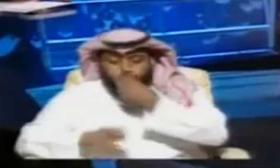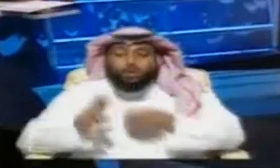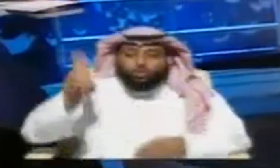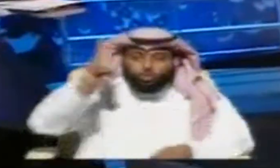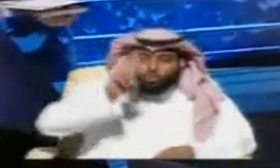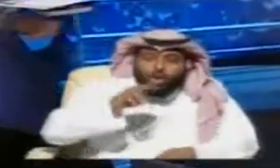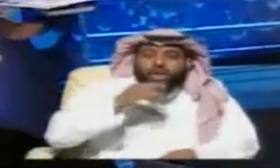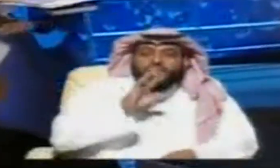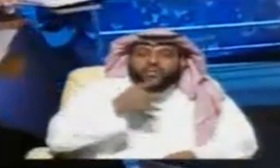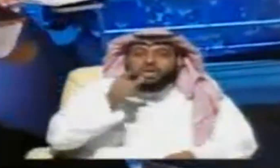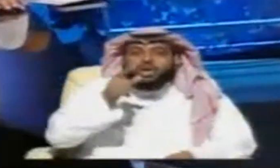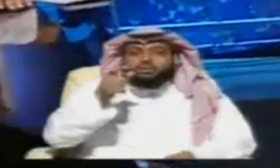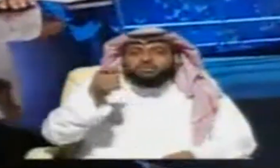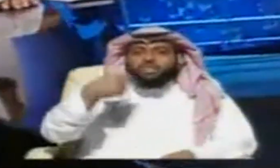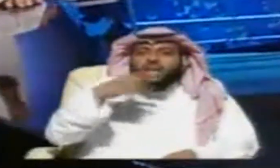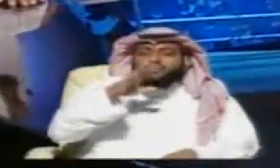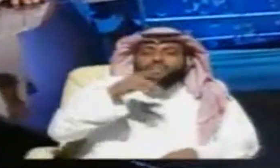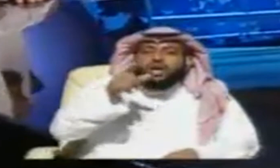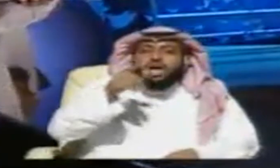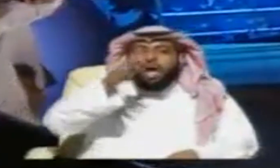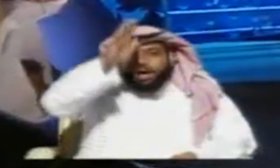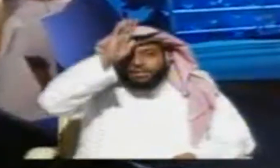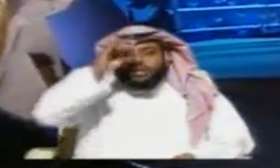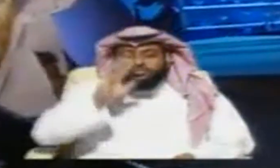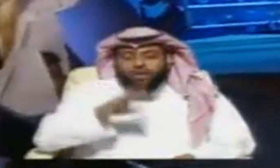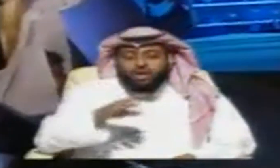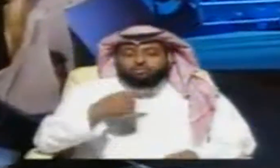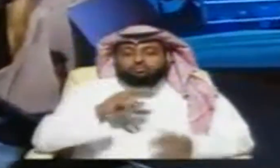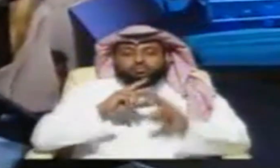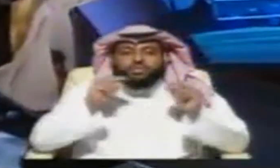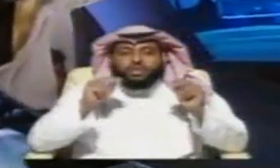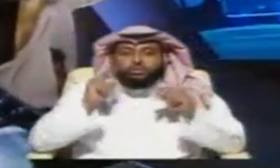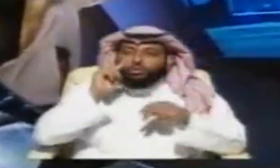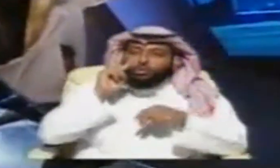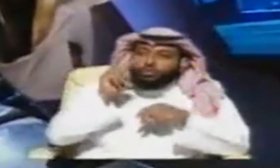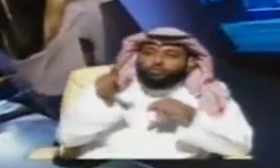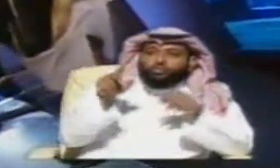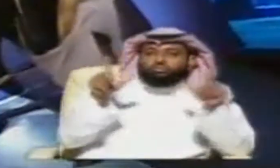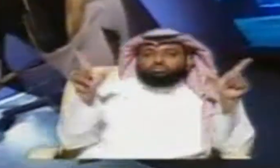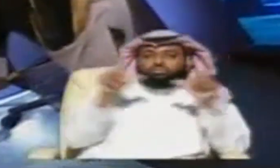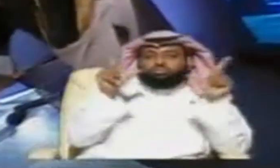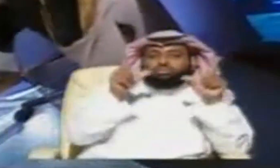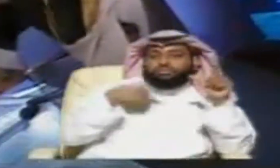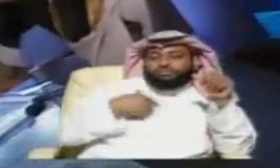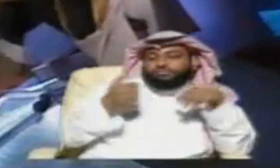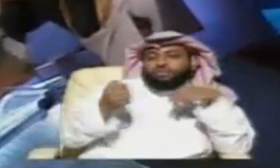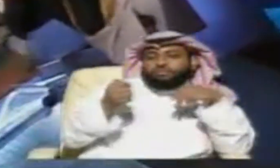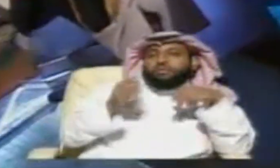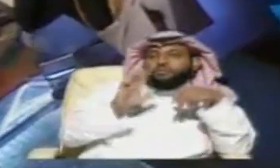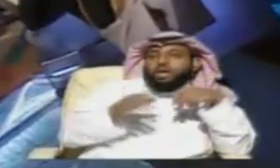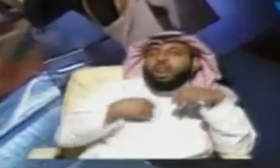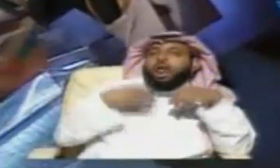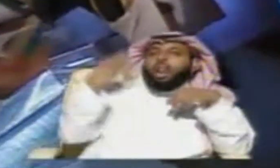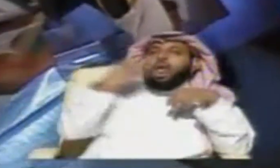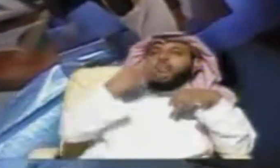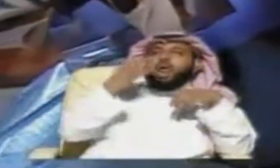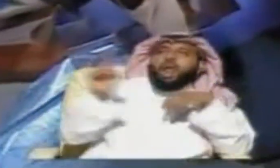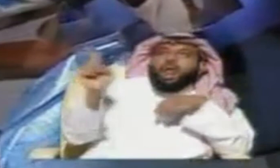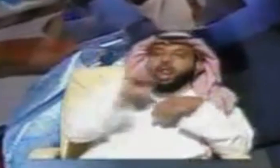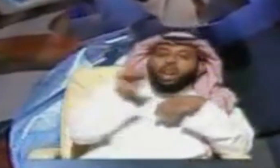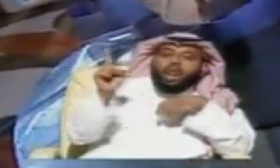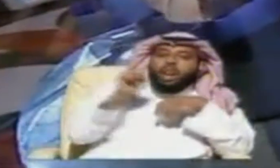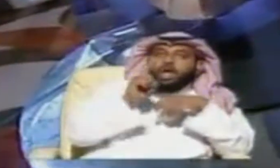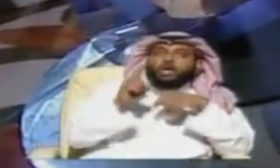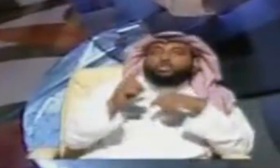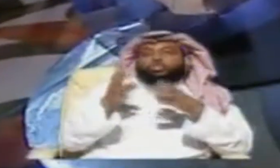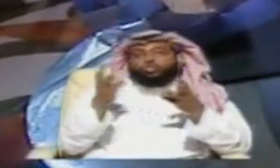أشاهد القنوات الفضائية أذكر الله عز وجل وأسبح، مع أن بالي مشغول بهذه الكذا ولساني حاضر في ذكر الله عز